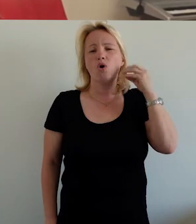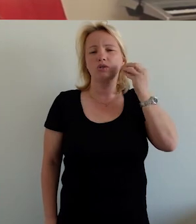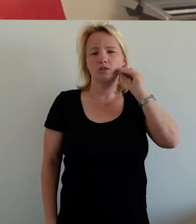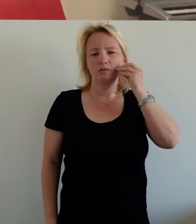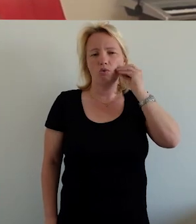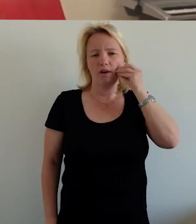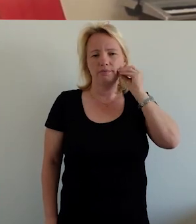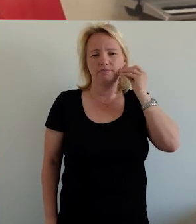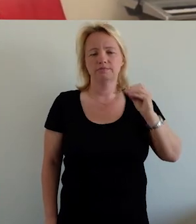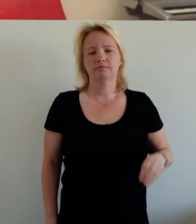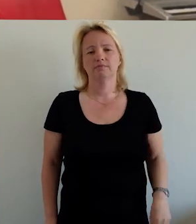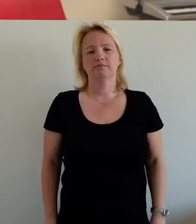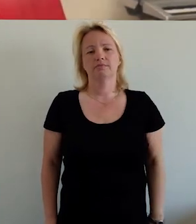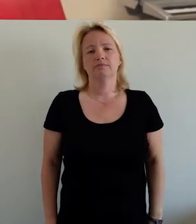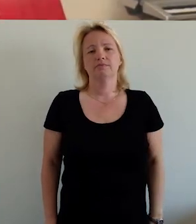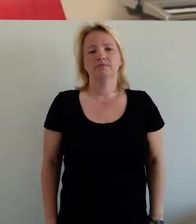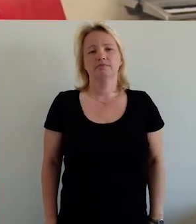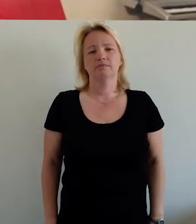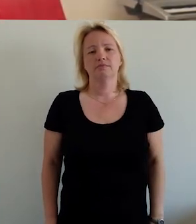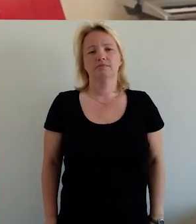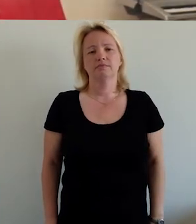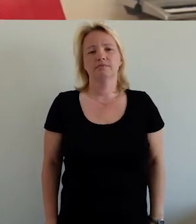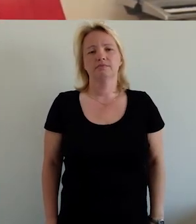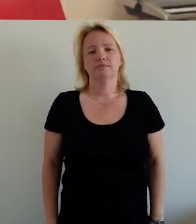spoustu cibule,